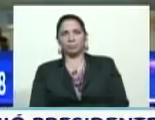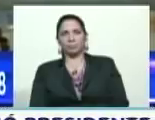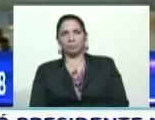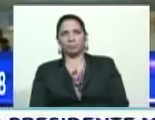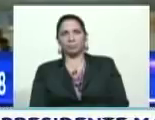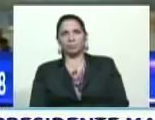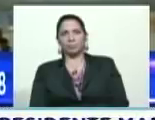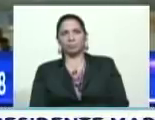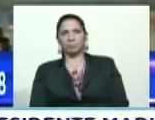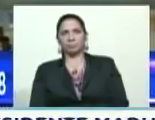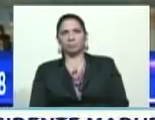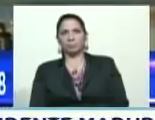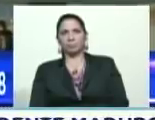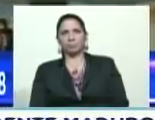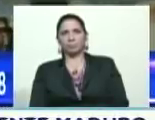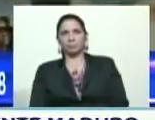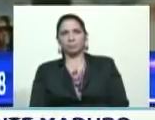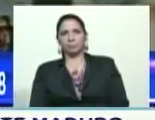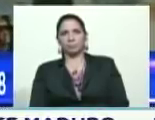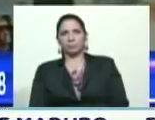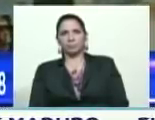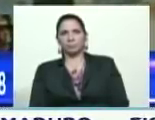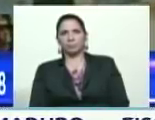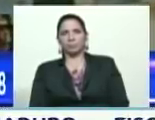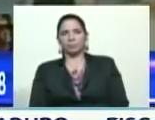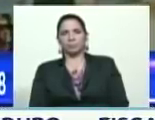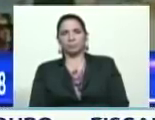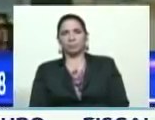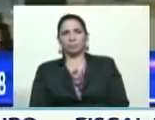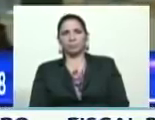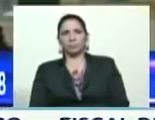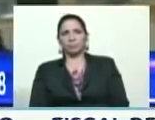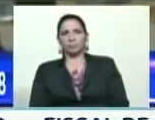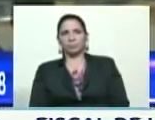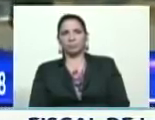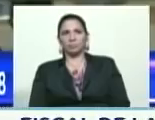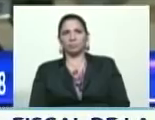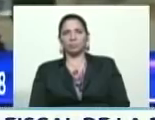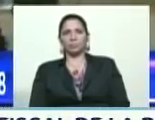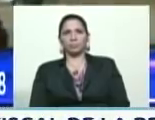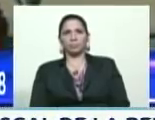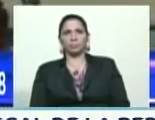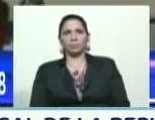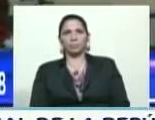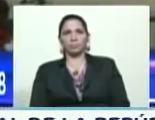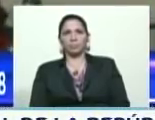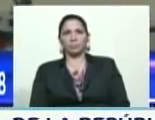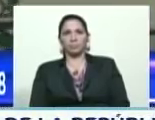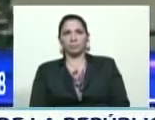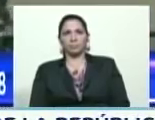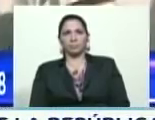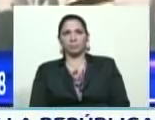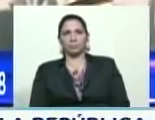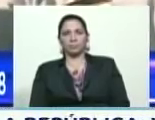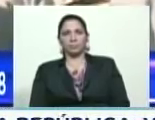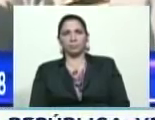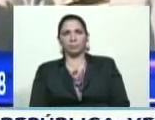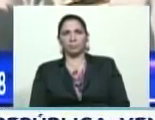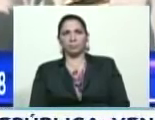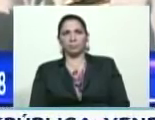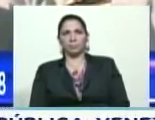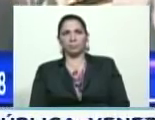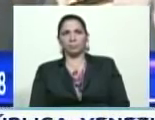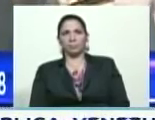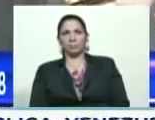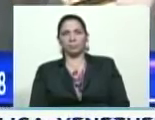то решение, которое было принято, и результатом которого явилось выполнение этого